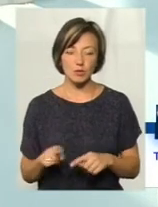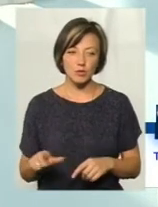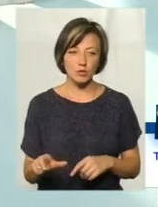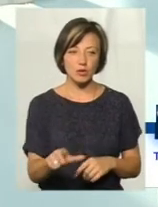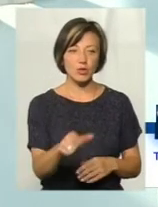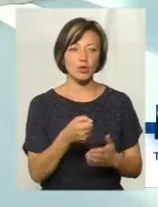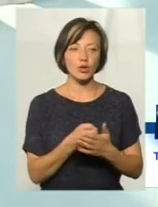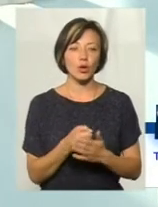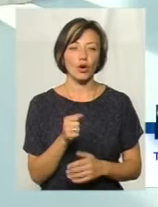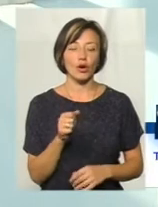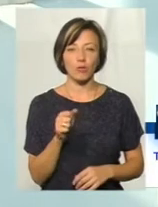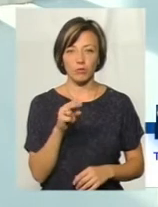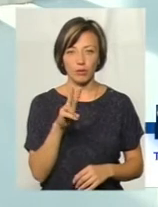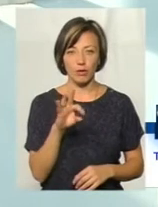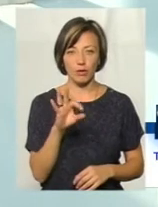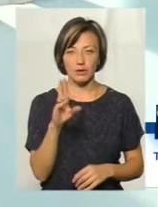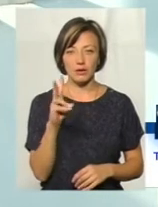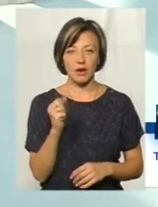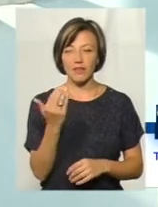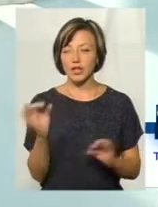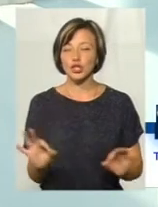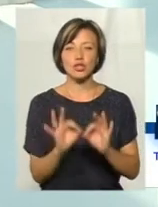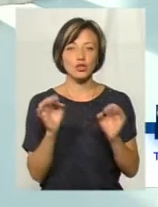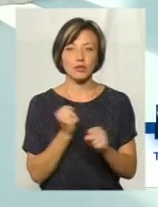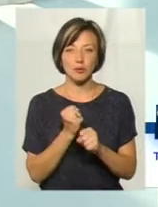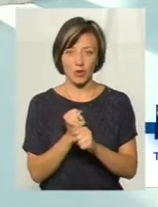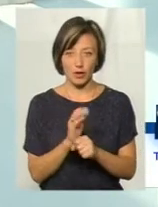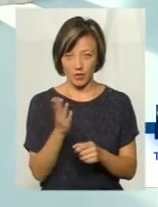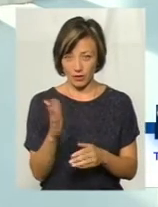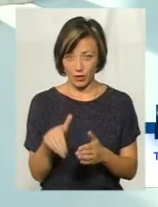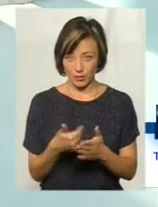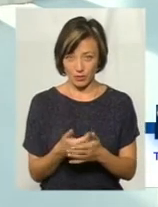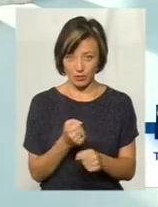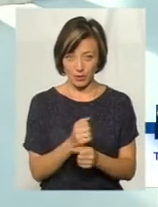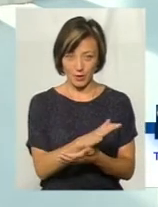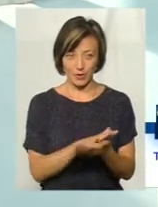до річки Плоскої, і ви нічого не зробили, і ви ще до сих пор на своїй посаді.